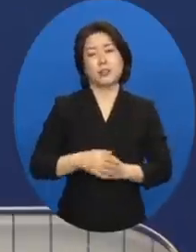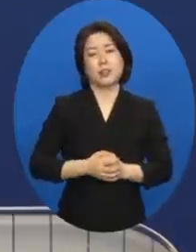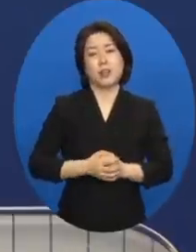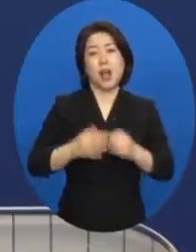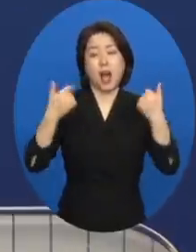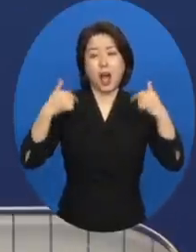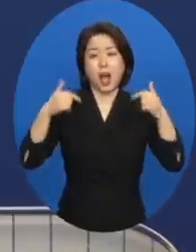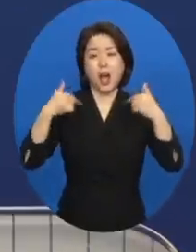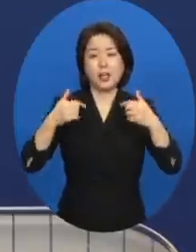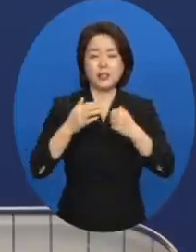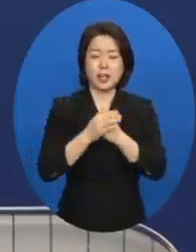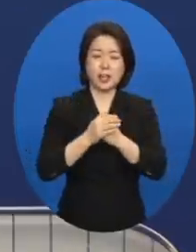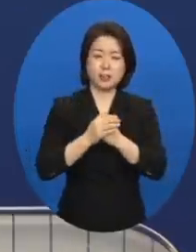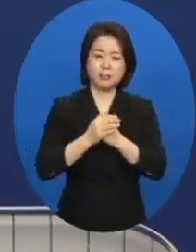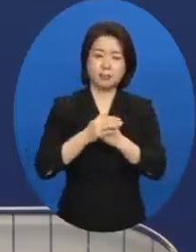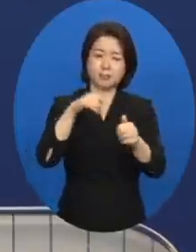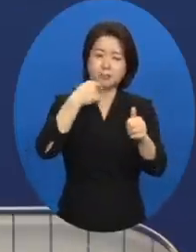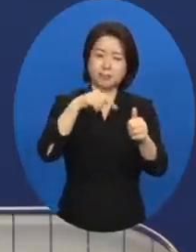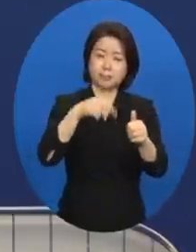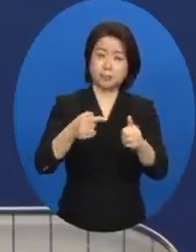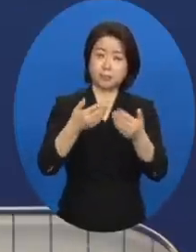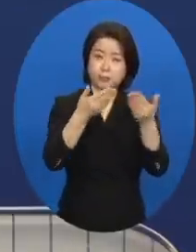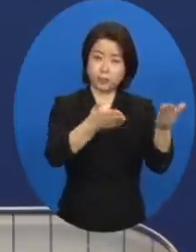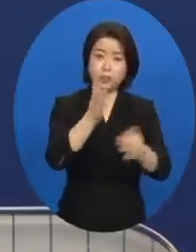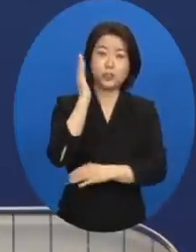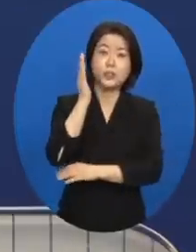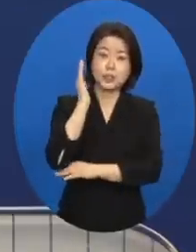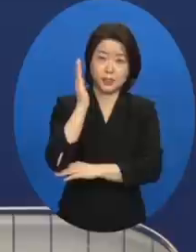늘 하는 이야기,